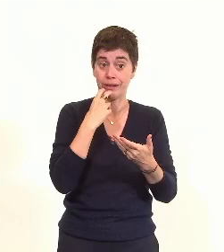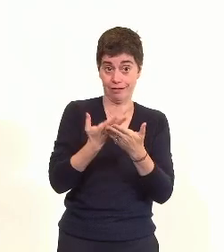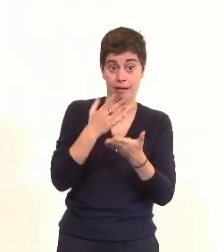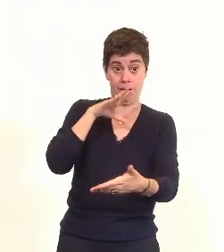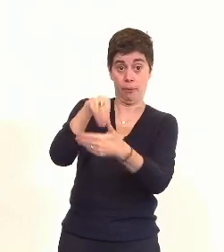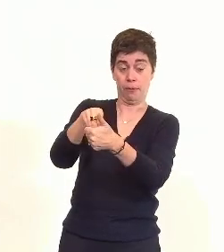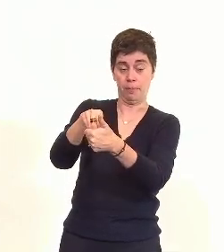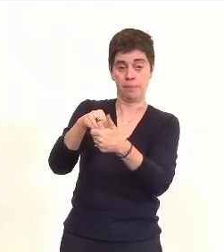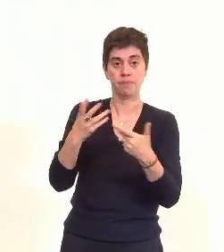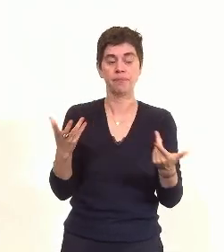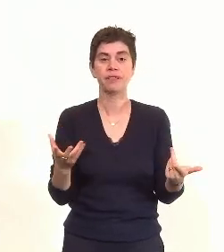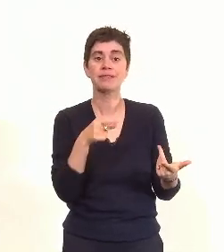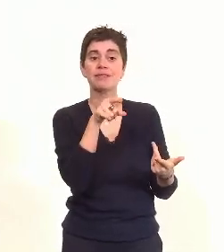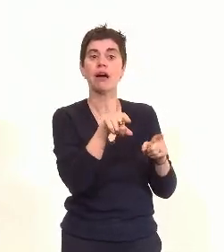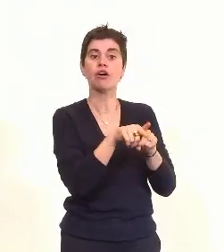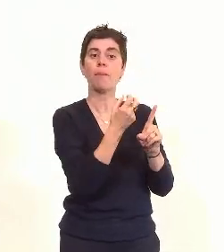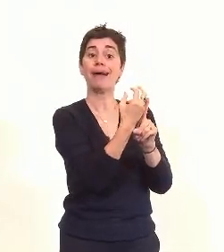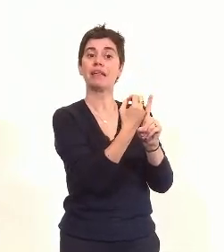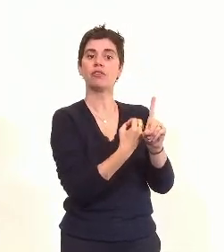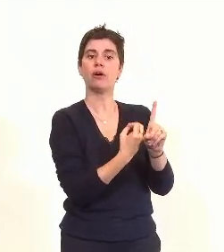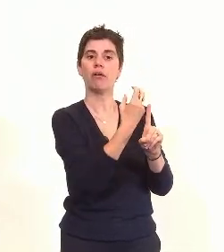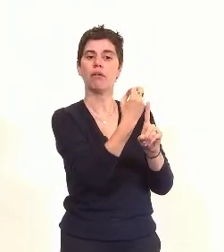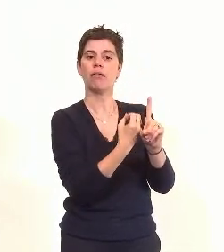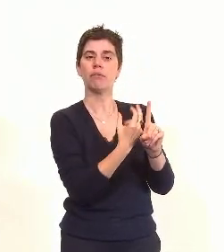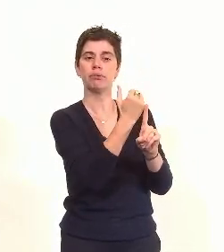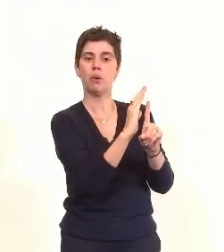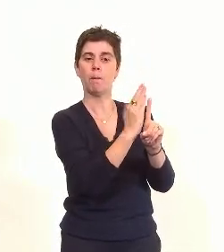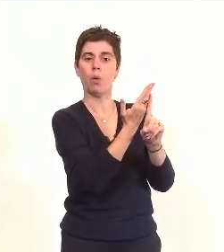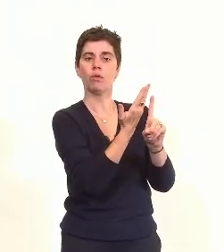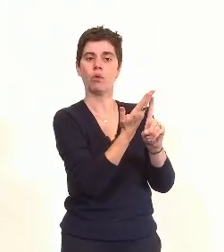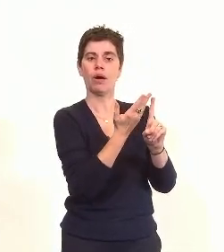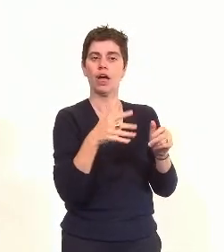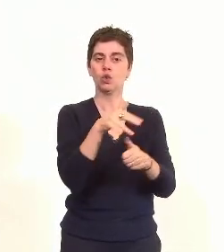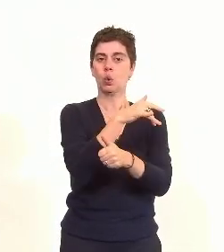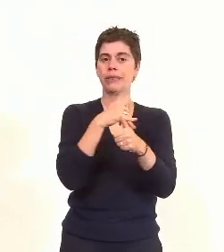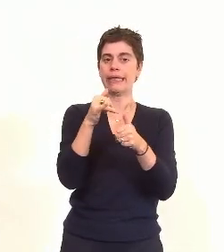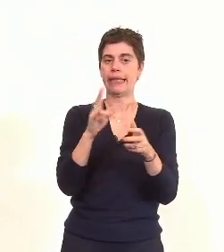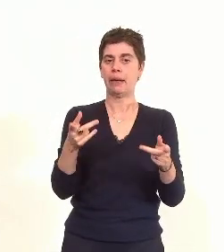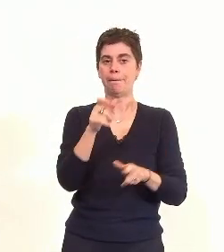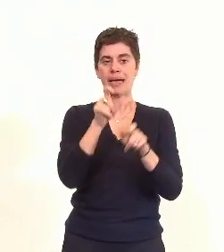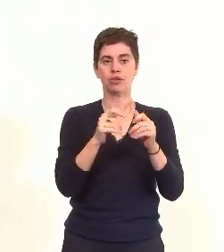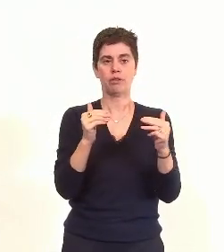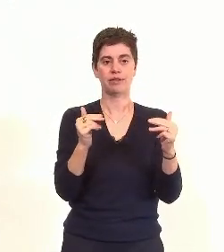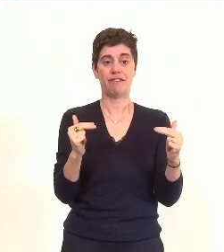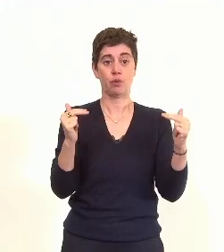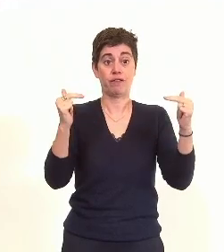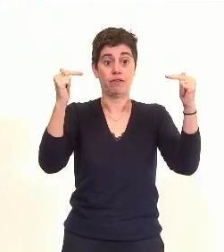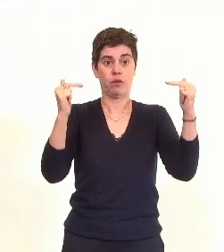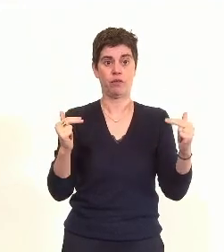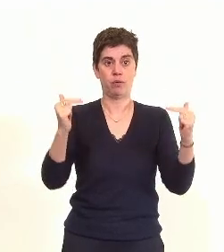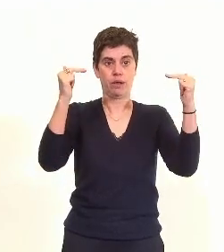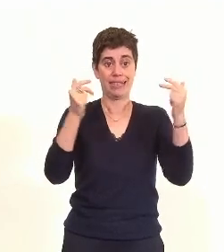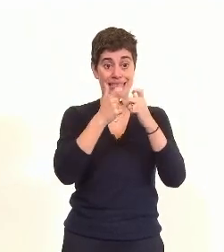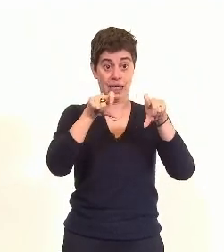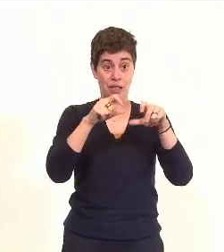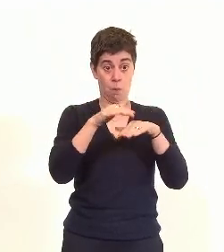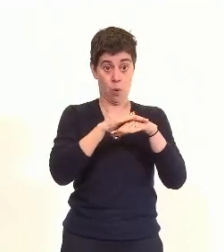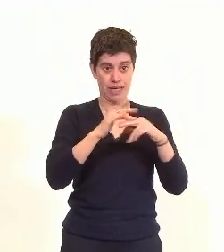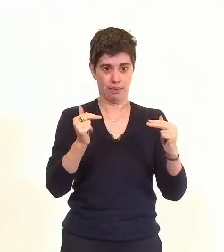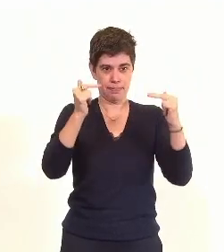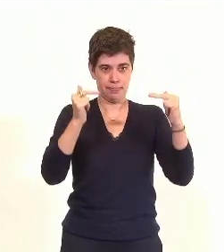apparaît comme un indicateur dans la manière dont la société, elle va hiérarchiser des vies, mais également elle va hiérarchiser des statuts politiques.